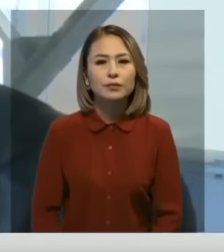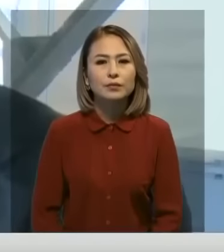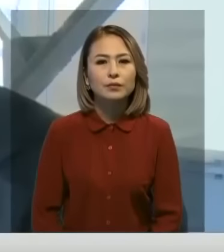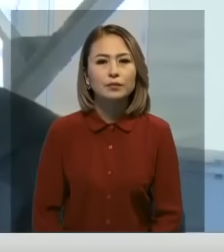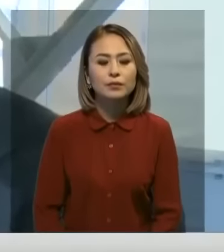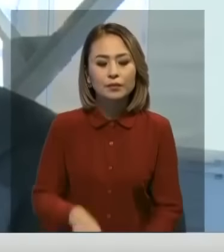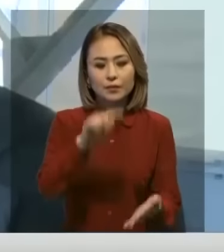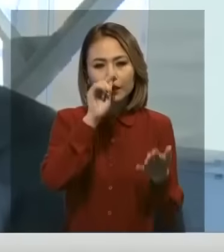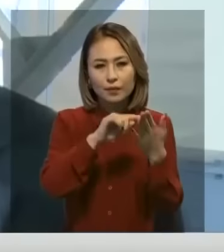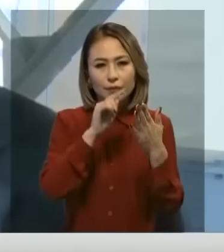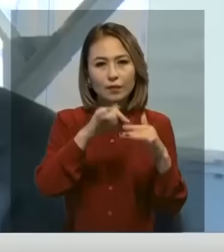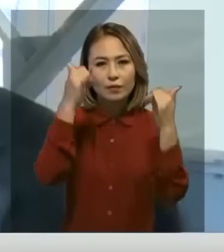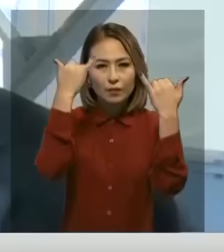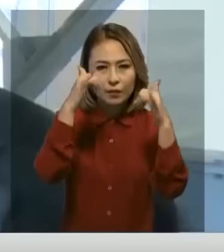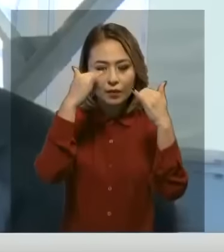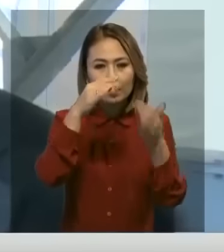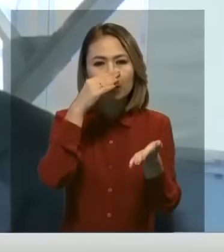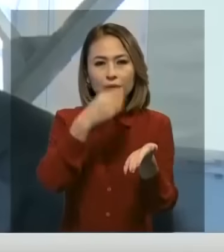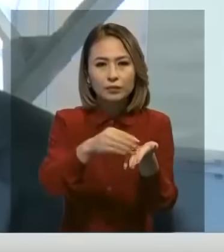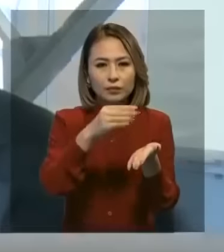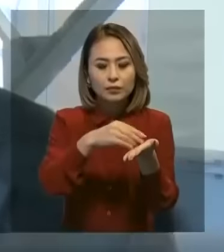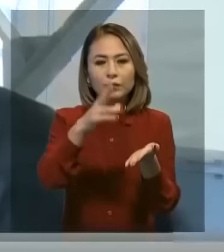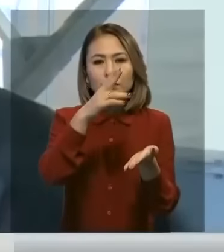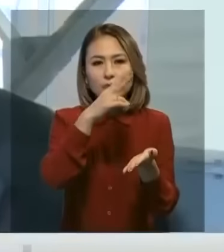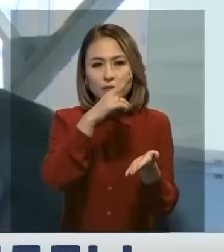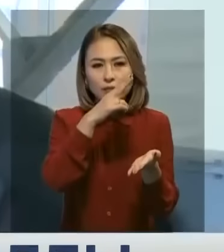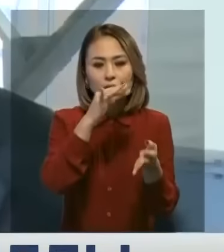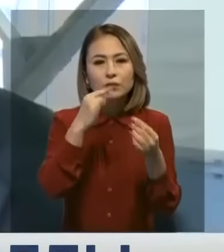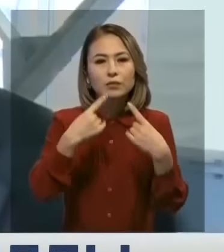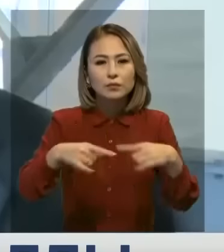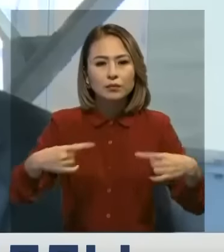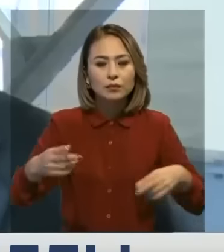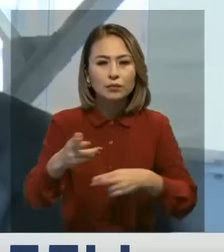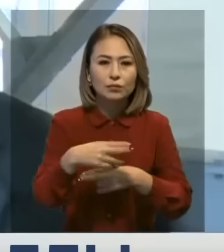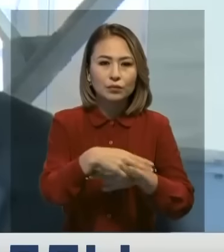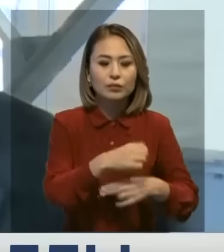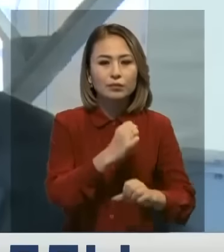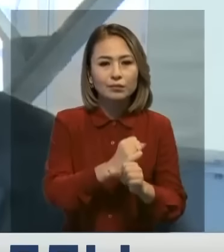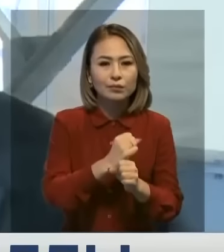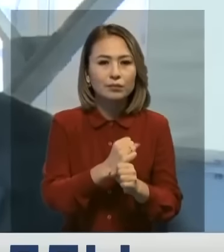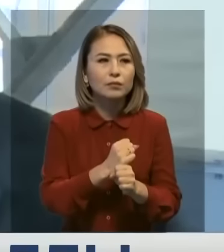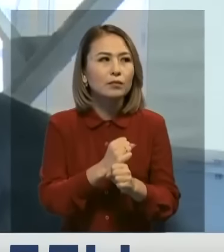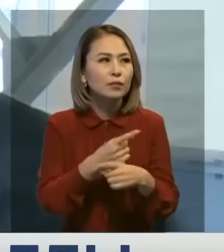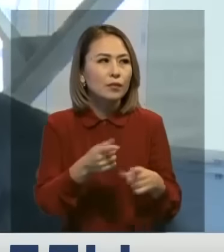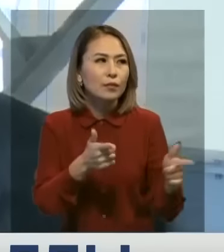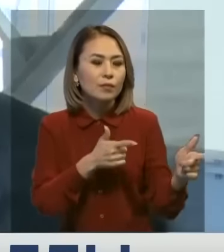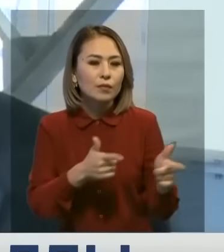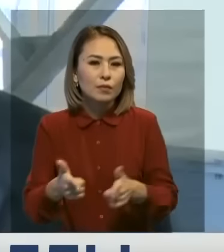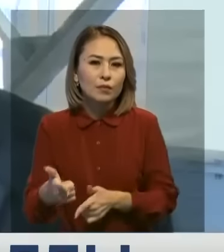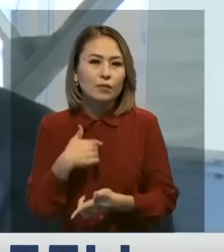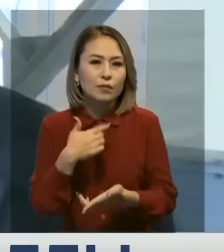сиырға, шошқаға, қой ешкілерге және балық шаруашылығына жемдер дайындауға